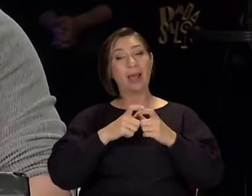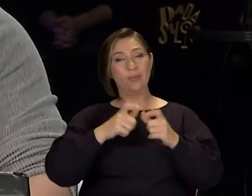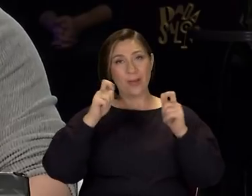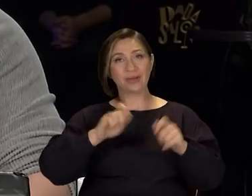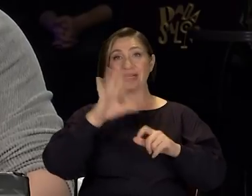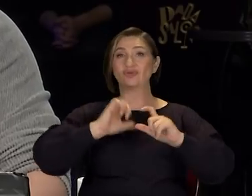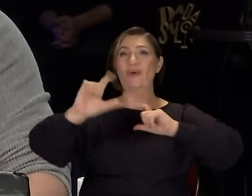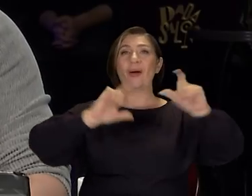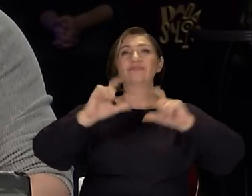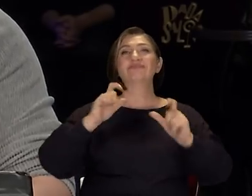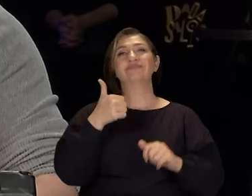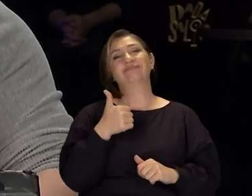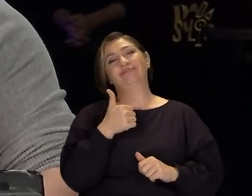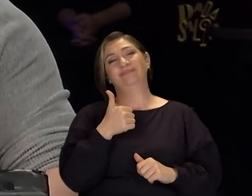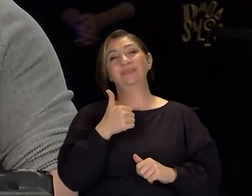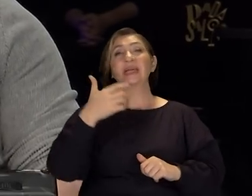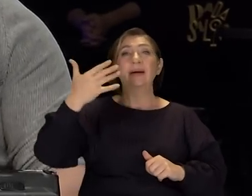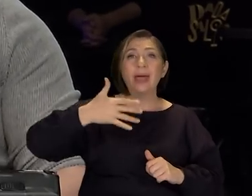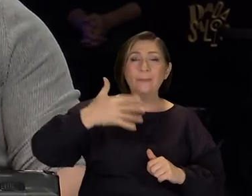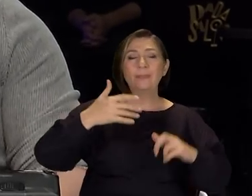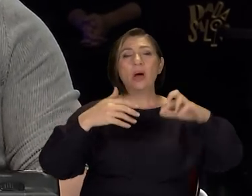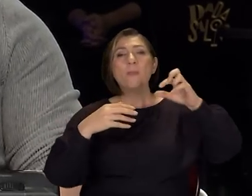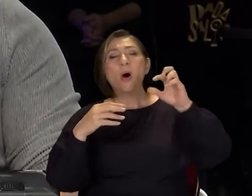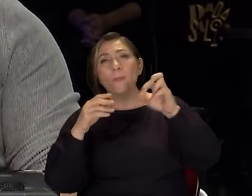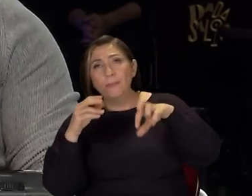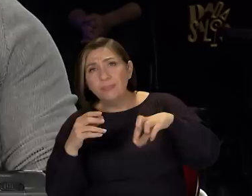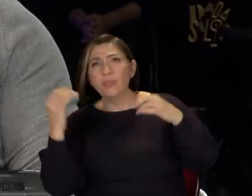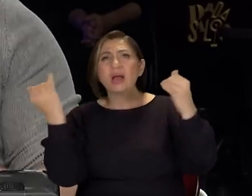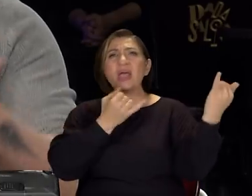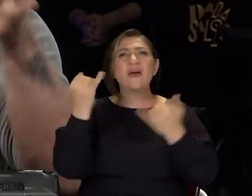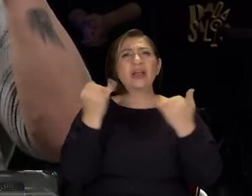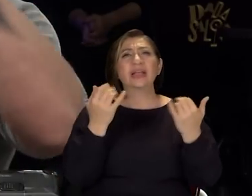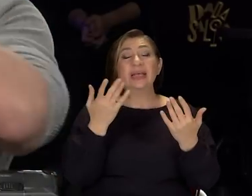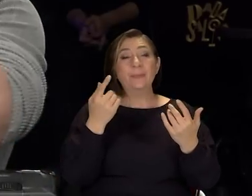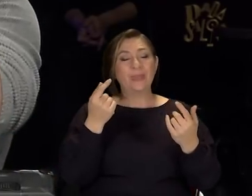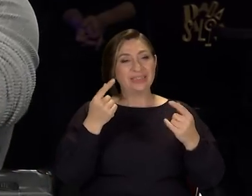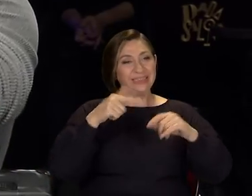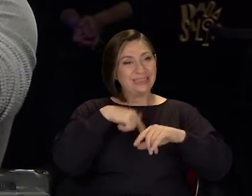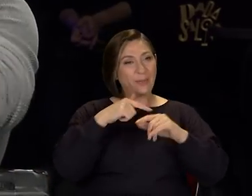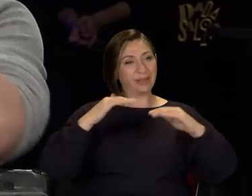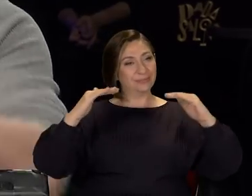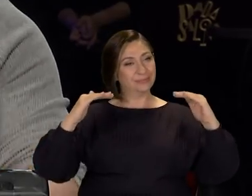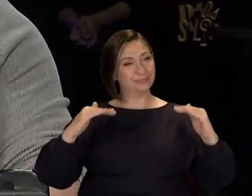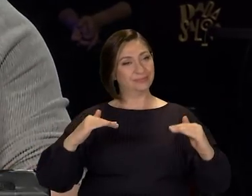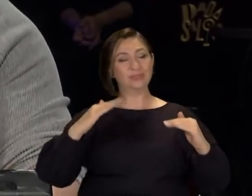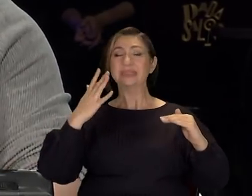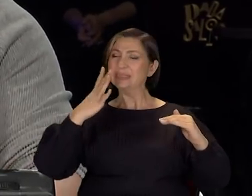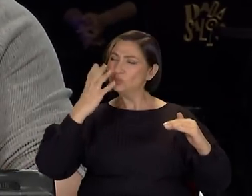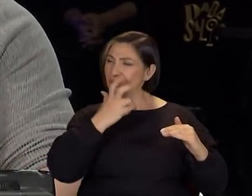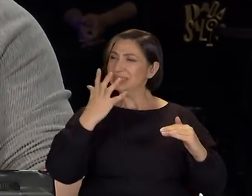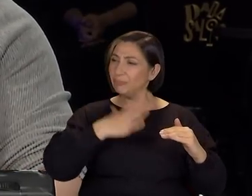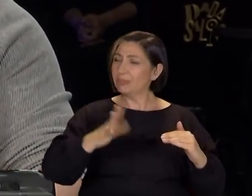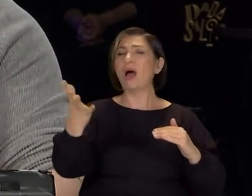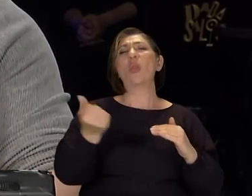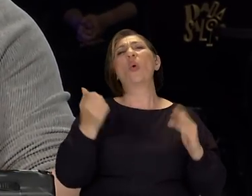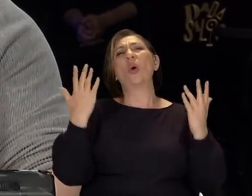her şeye cevap verir. Ya evet ona ben katılmıyorum o yüzden. Rap, pop işte kavgaları falan dediğin gibi nefes alacağı zaman insanlar alıyorlar her türlü müzikte. Evet.